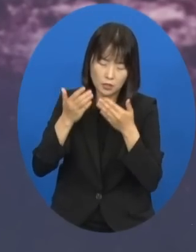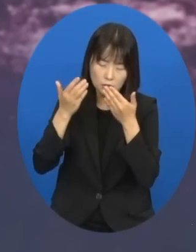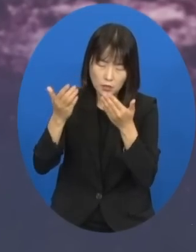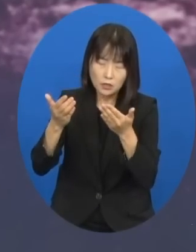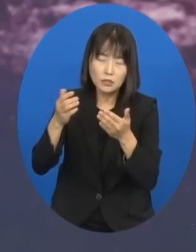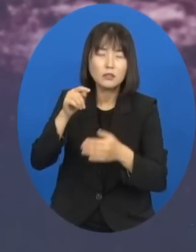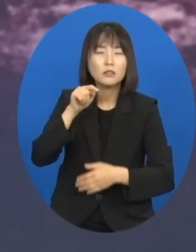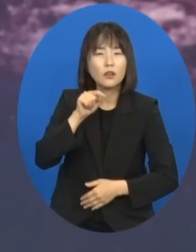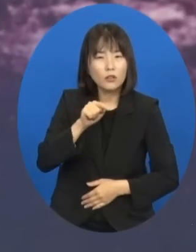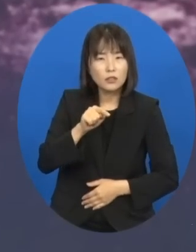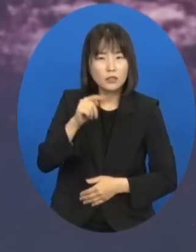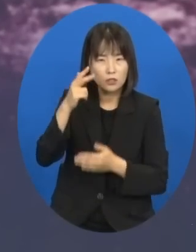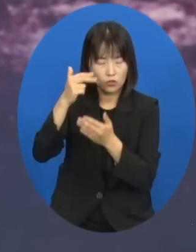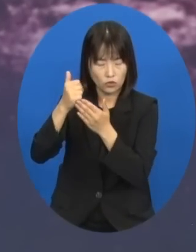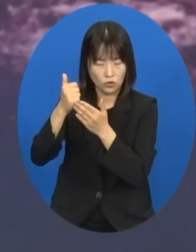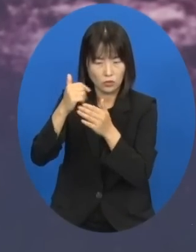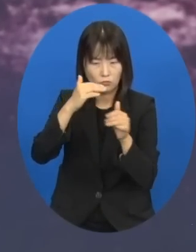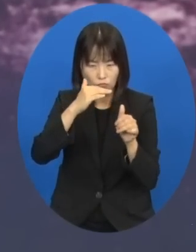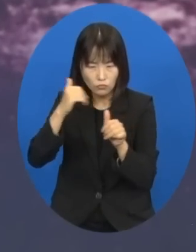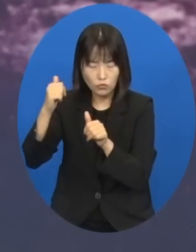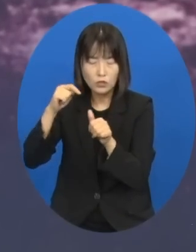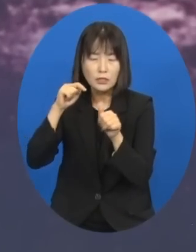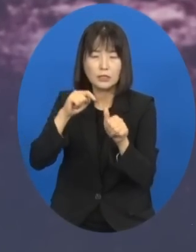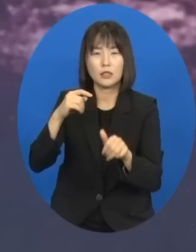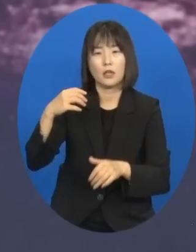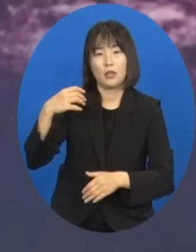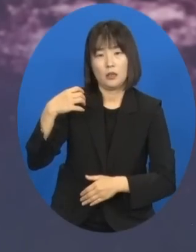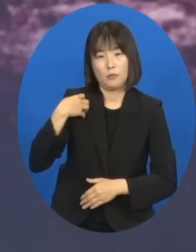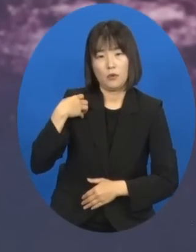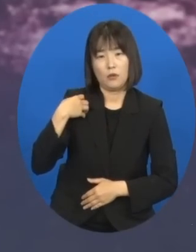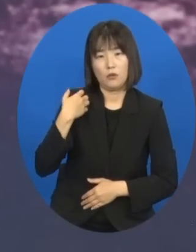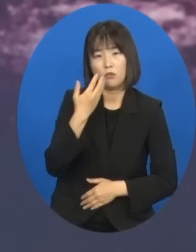것이 주님이 부르신 사명자가 있다는 것입니다.